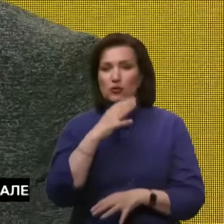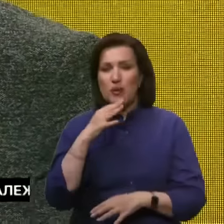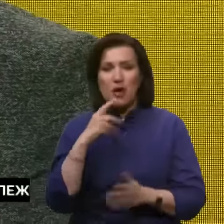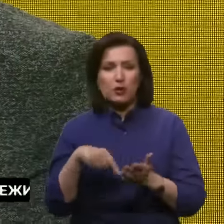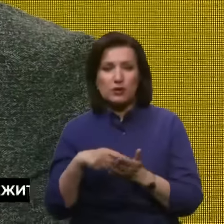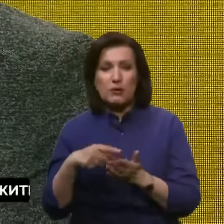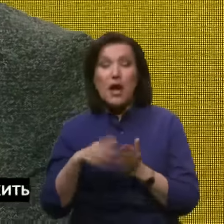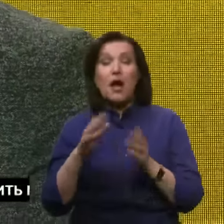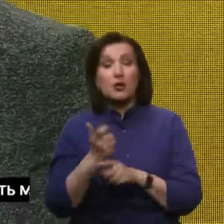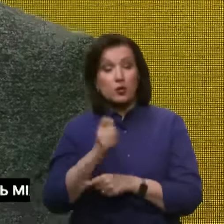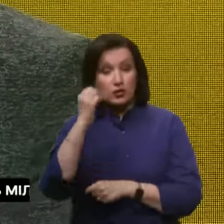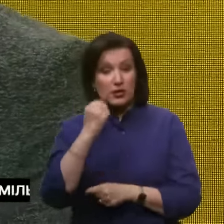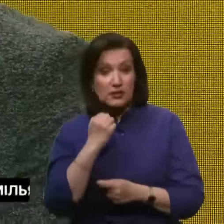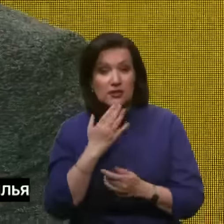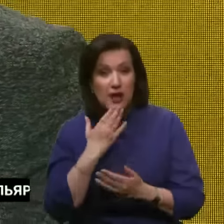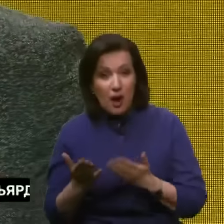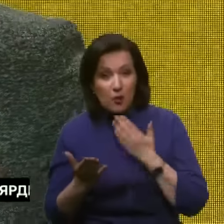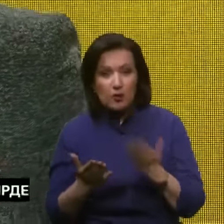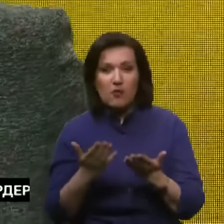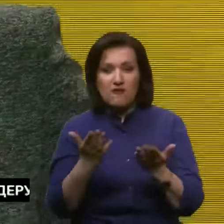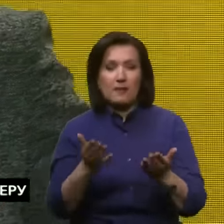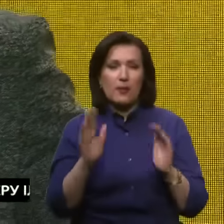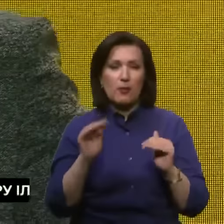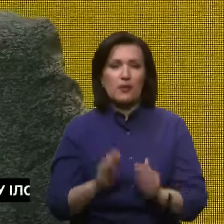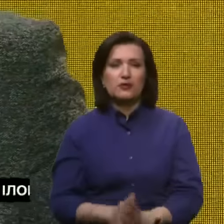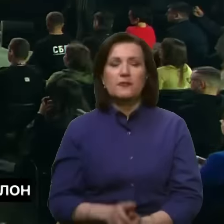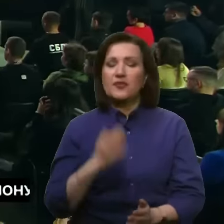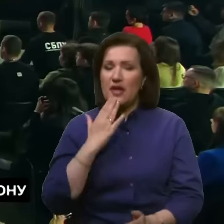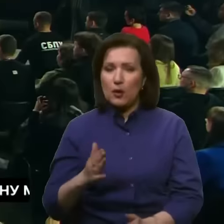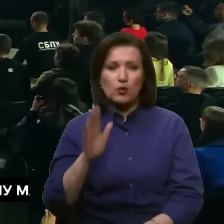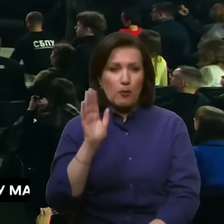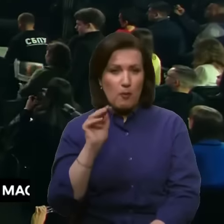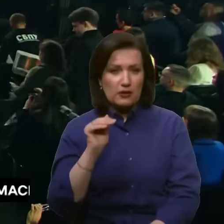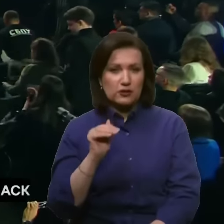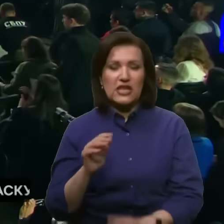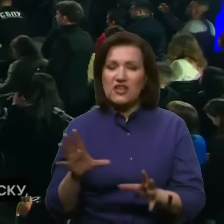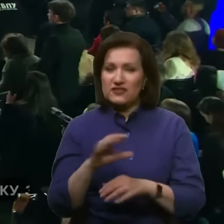багато запитань повинні стали. Дуже дякуємо. Дуже дякуємо вам. До побачення. Дякую. До побачення. Все добре.